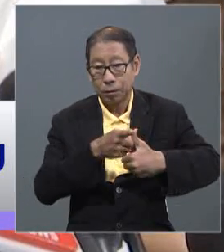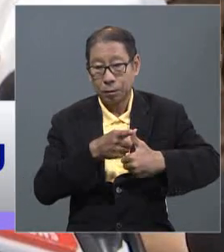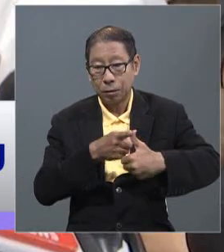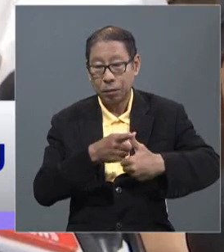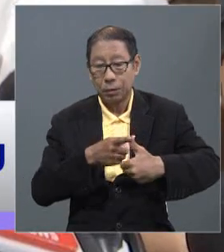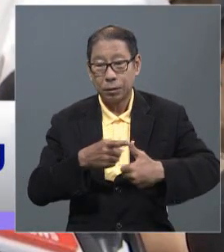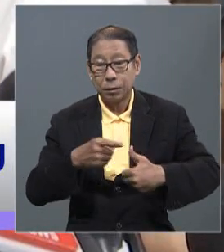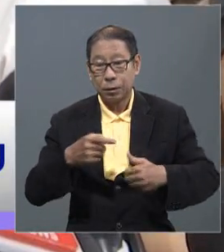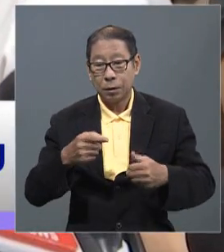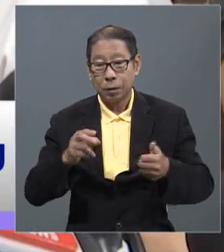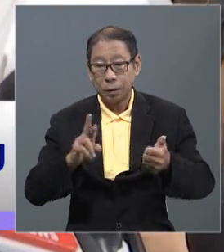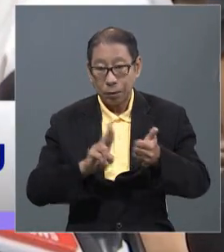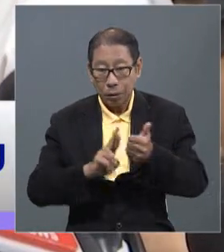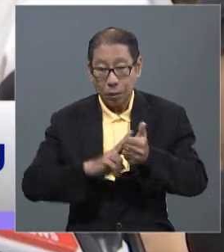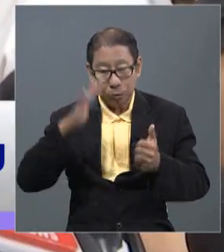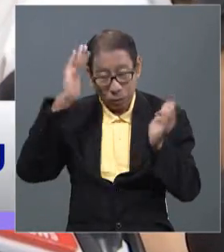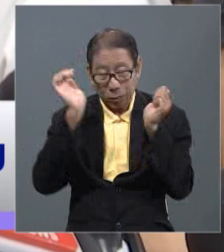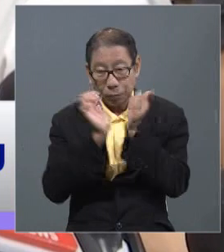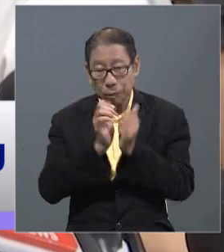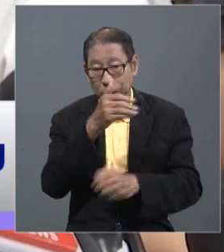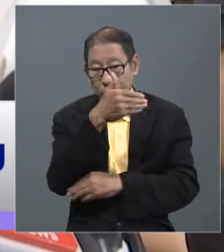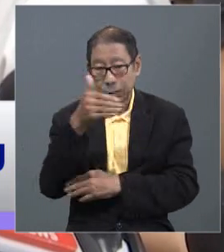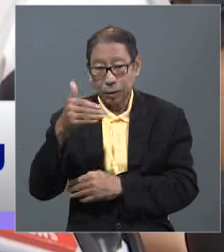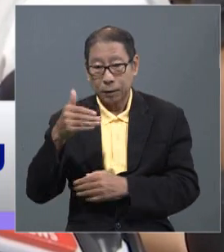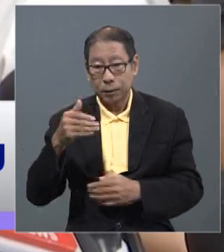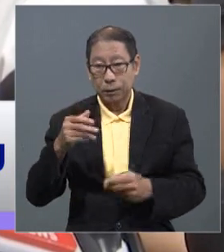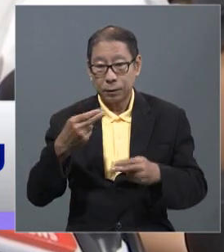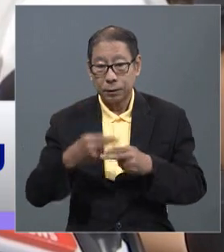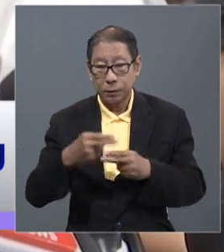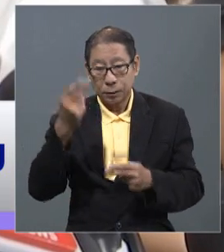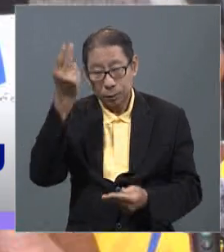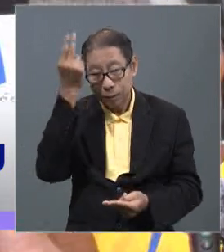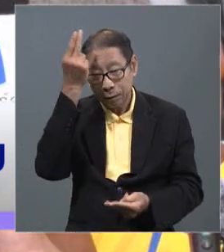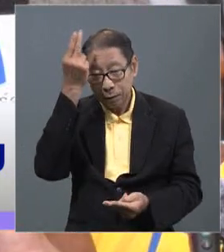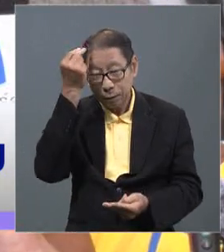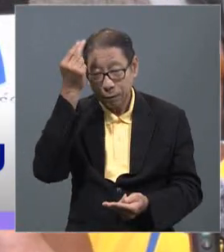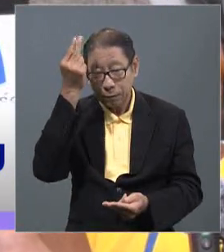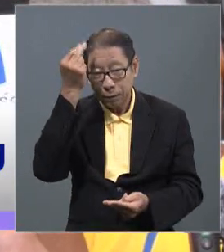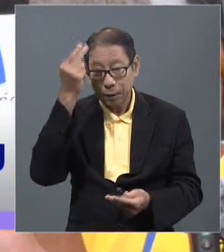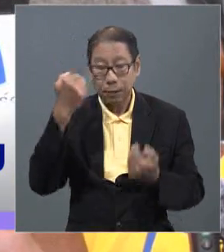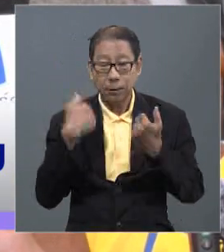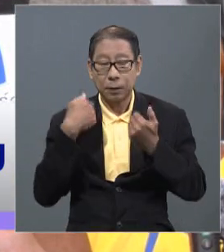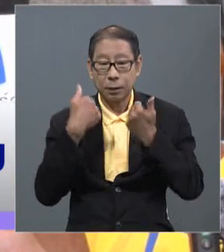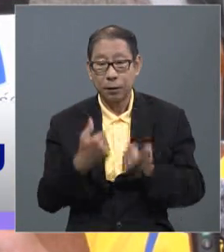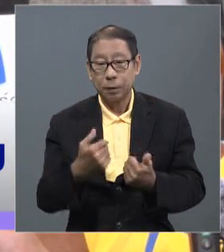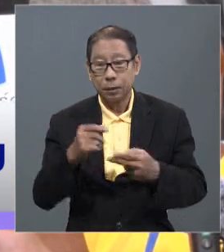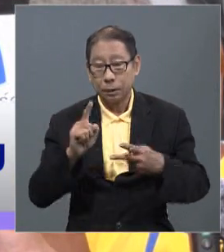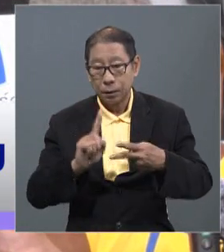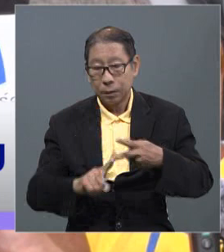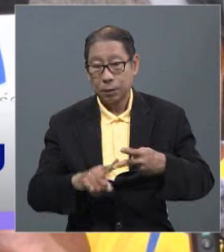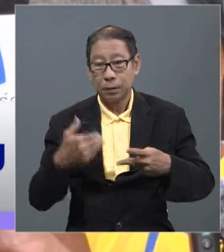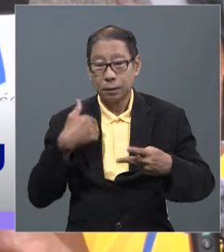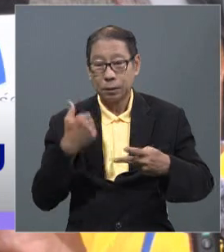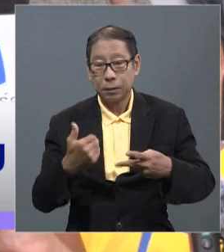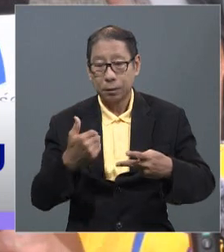เอกกิตติรัตน์พันเพชรรองผู้บัญชาการตำรวจแห่งชาติพลตำรวจโทอภิชาติสุริบุญญารองผู้บัญชาการสำนักงานกฎหมาย